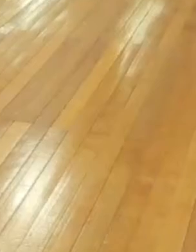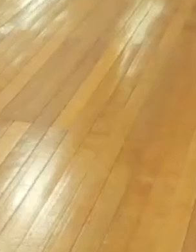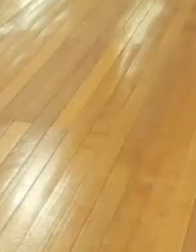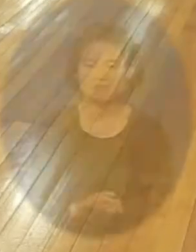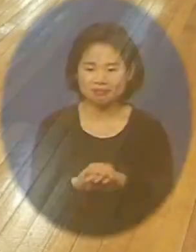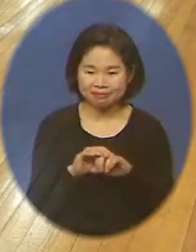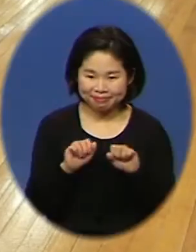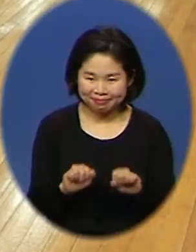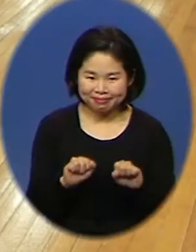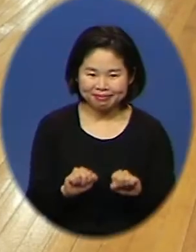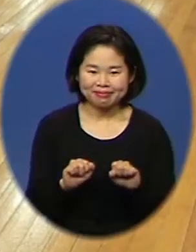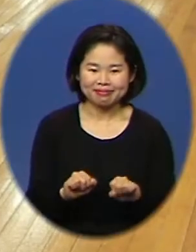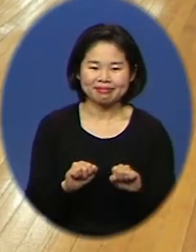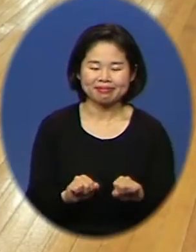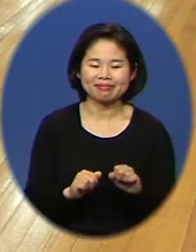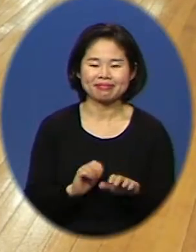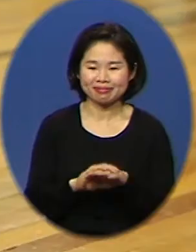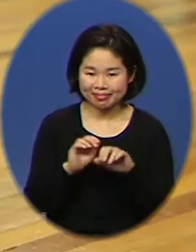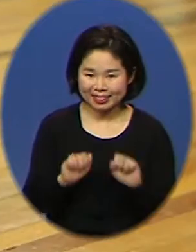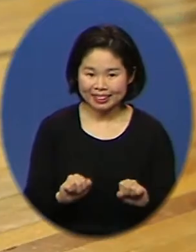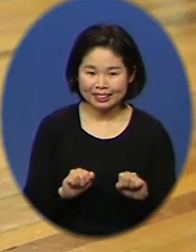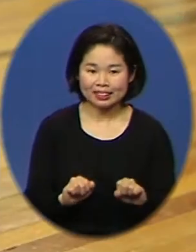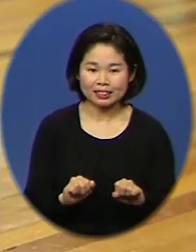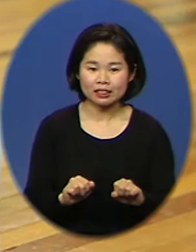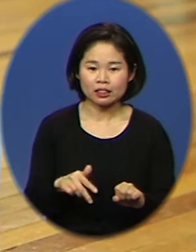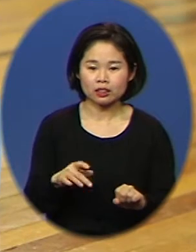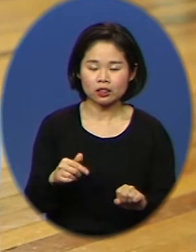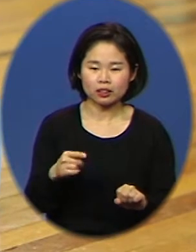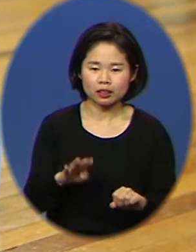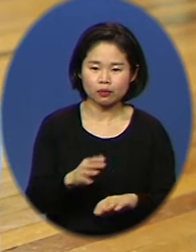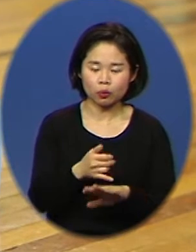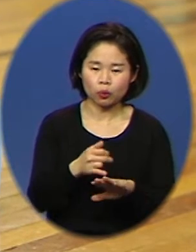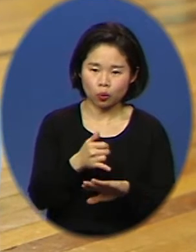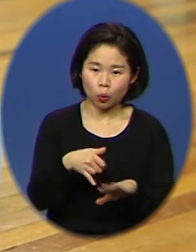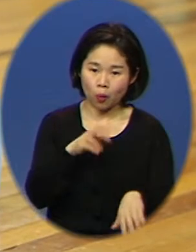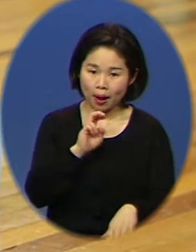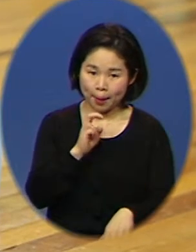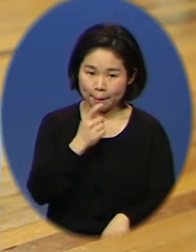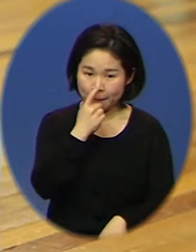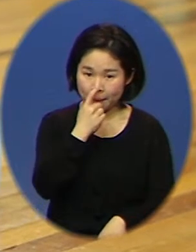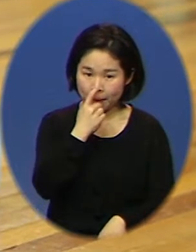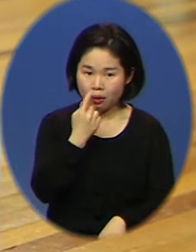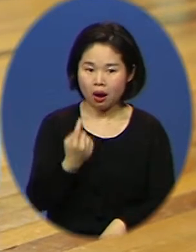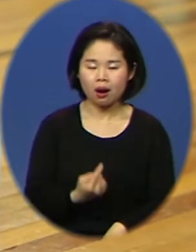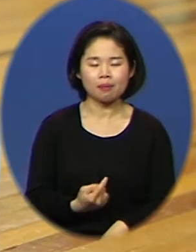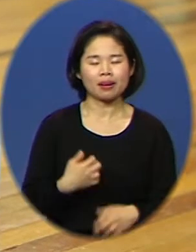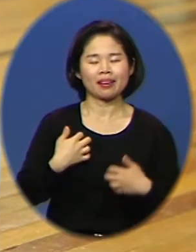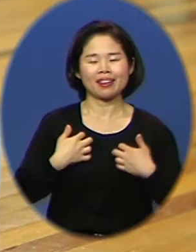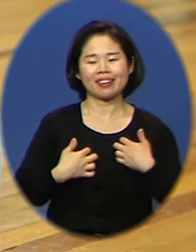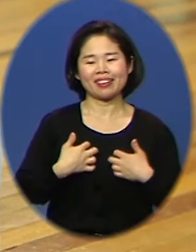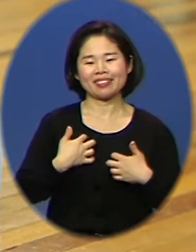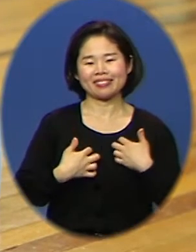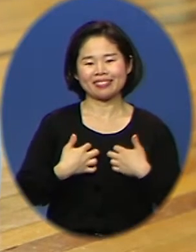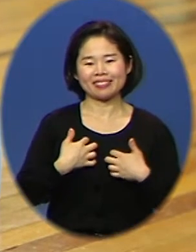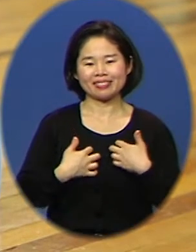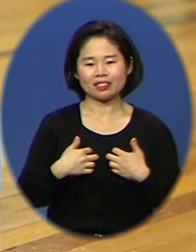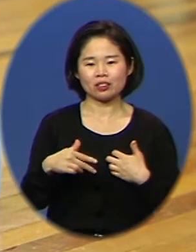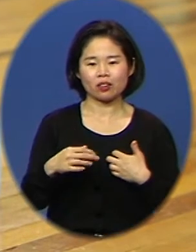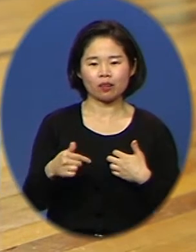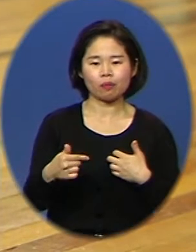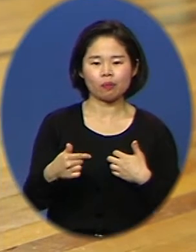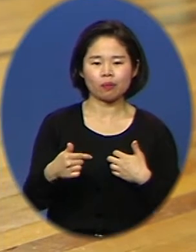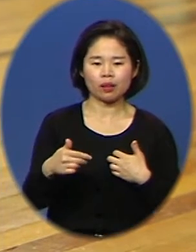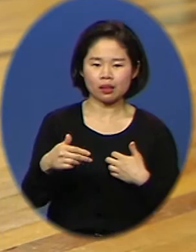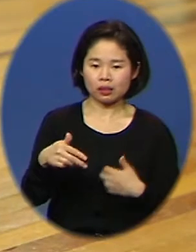안녕하세요. 안녕하세요. 일단은 저희 정읍농악을 배우러 오신 걸 일단은 너무 반갑게 생각하고요. 아마 정읍농악이 조금 많이 어려울